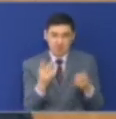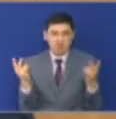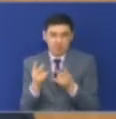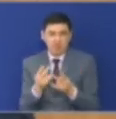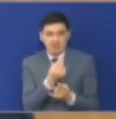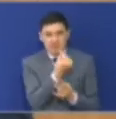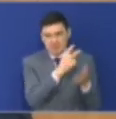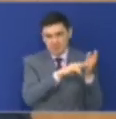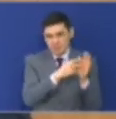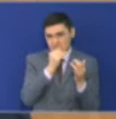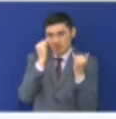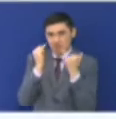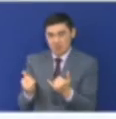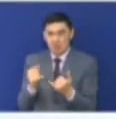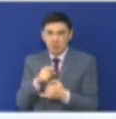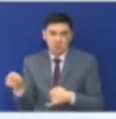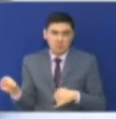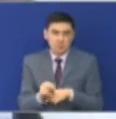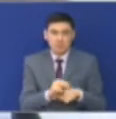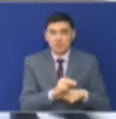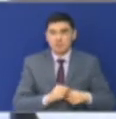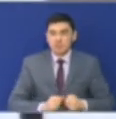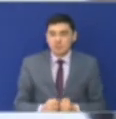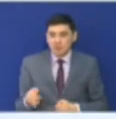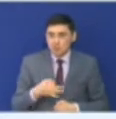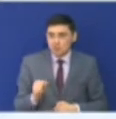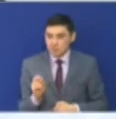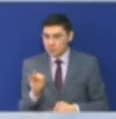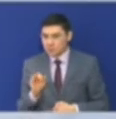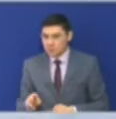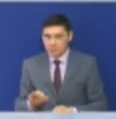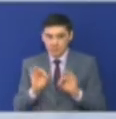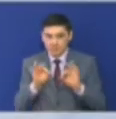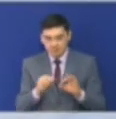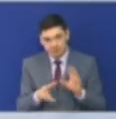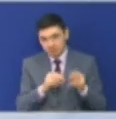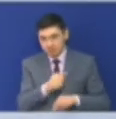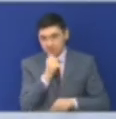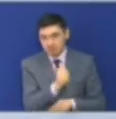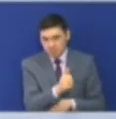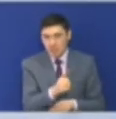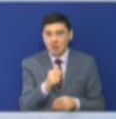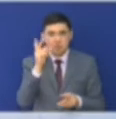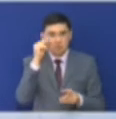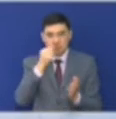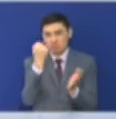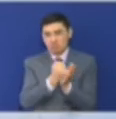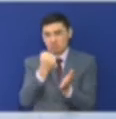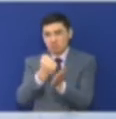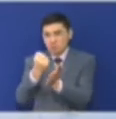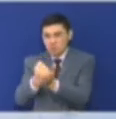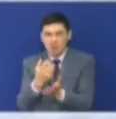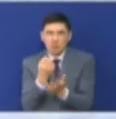қаражатты жоспарлап отырмыз. Аймақ басшысы Даниал Ахметов атқарылып жатқан жұмыстарға оң баға беріп, айтулы даталарды атап өтумен бірге